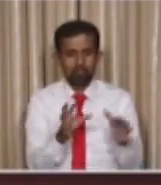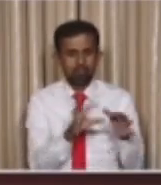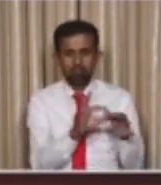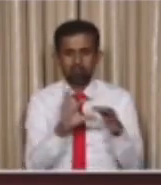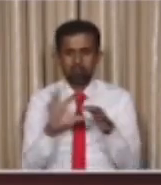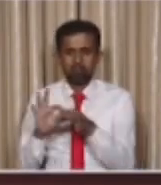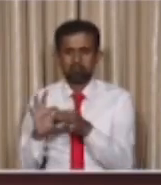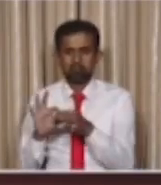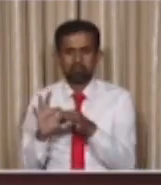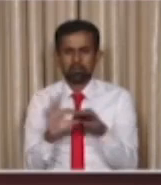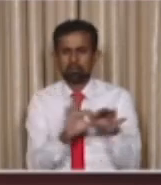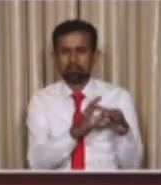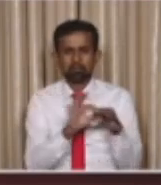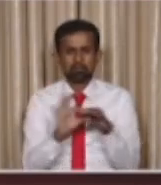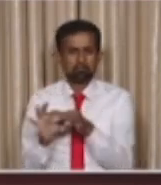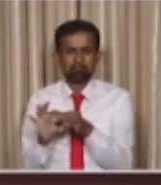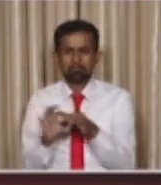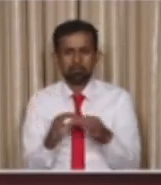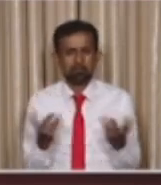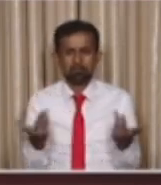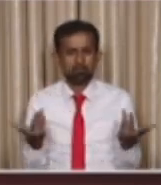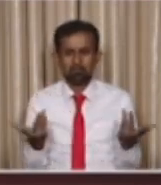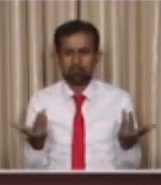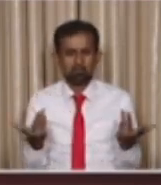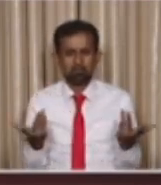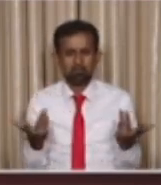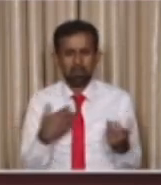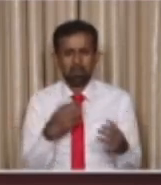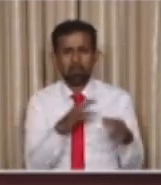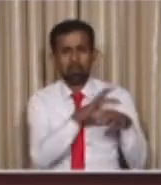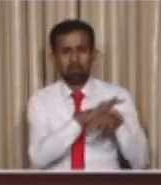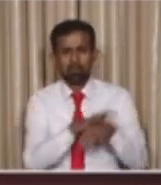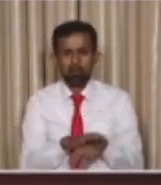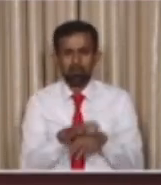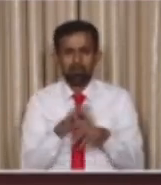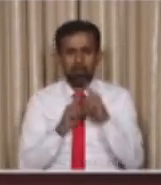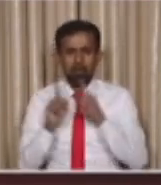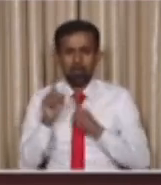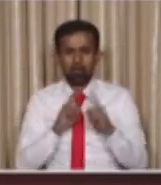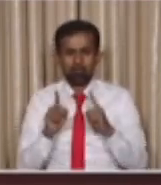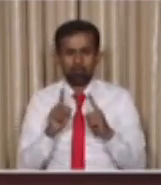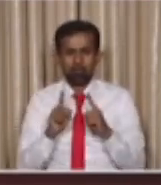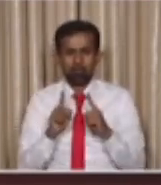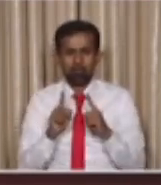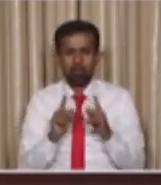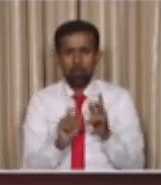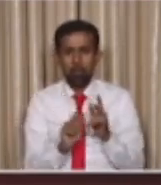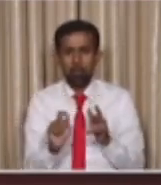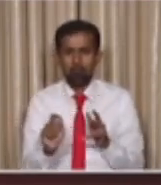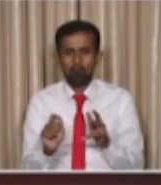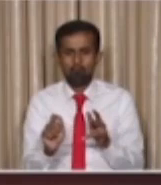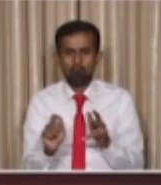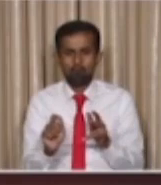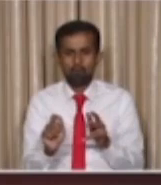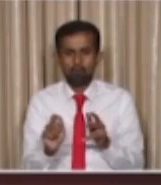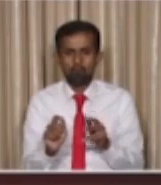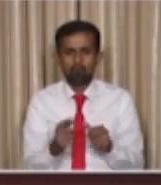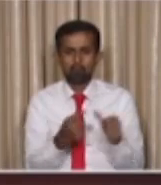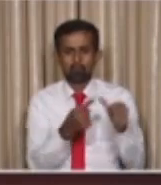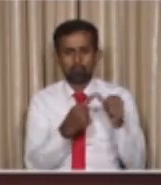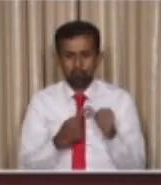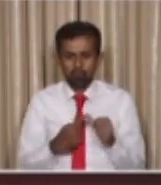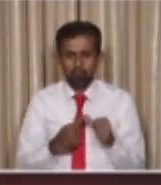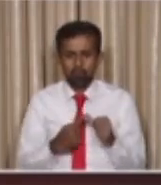නැහැ. හුඟක් වෙලාවට අපි ගෙනල්ලා කතා කරන ඒ අදාළ ආයතනේ මොකක් හරි උත්තරයක්